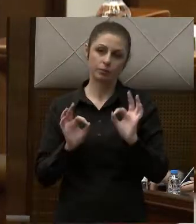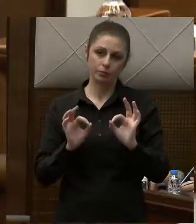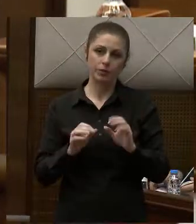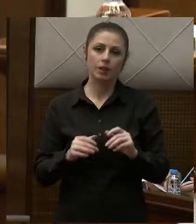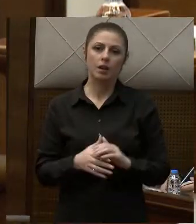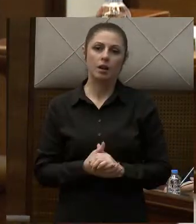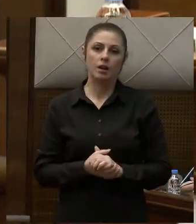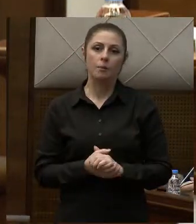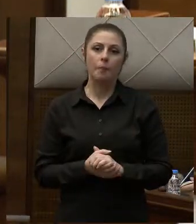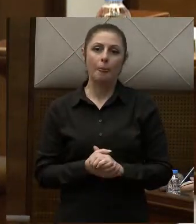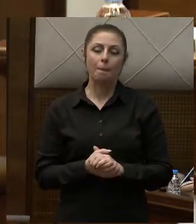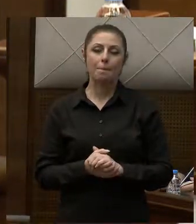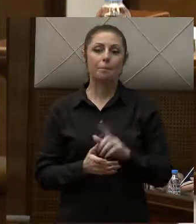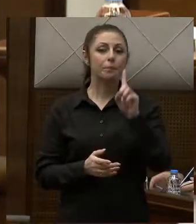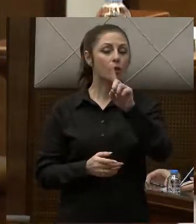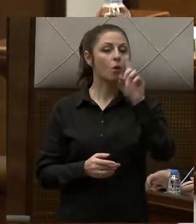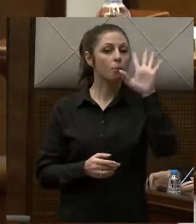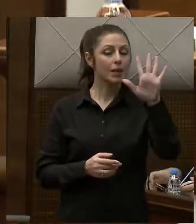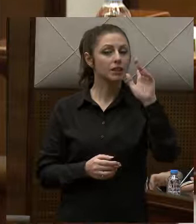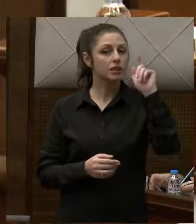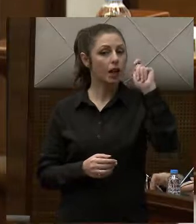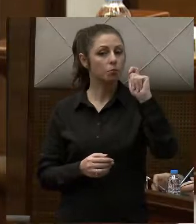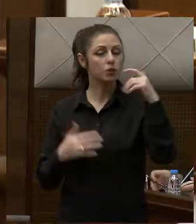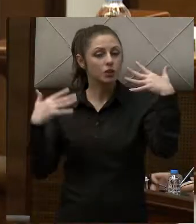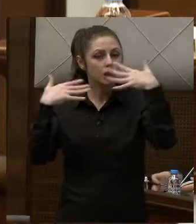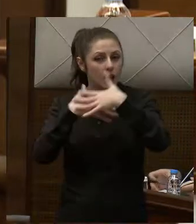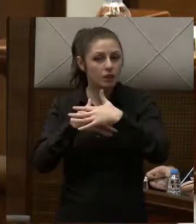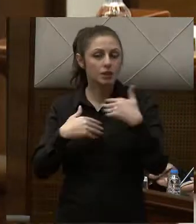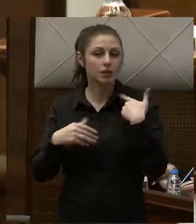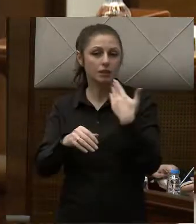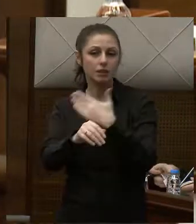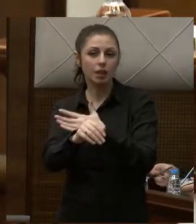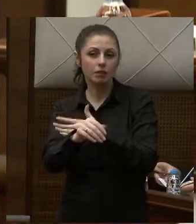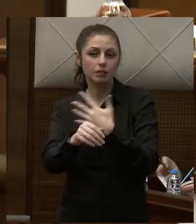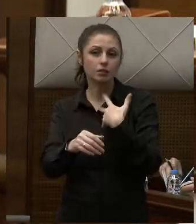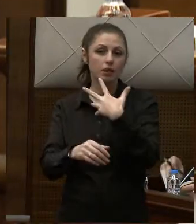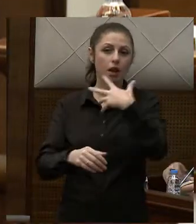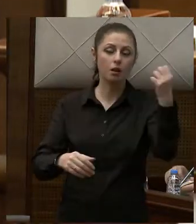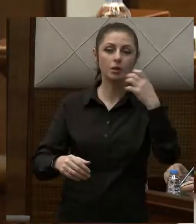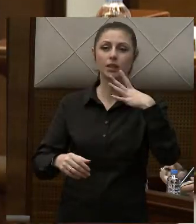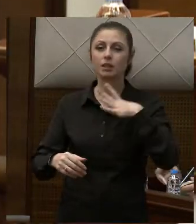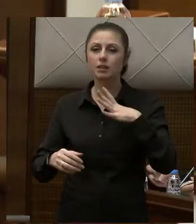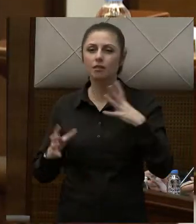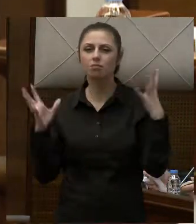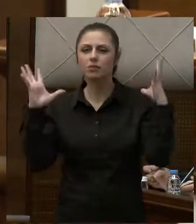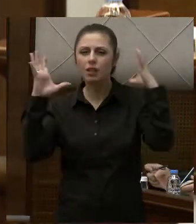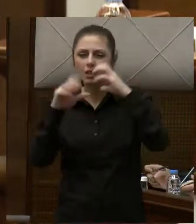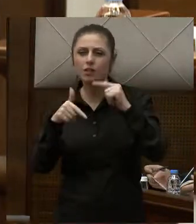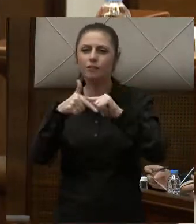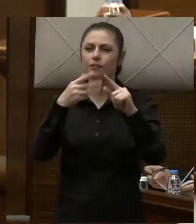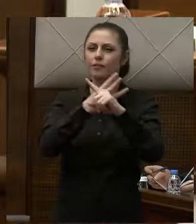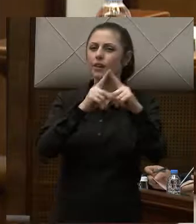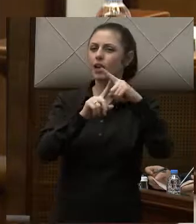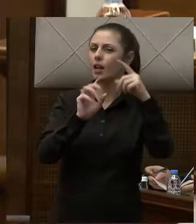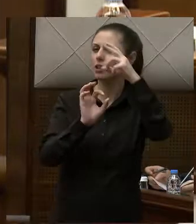tutmalıdır. 15 Temmuz gecesi ülkemizi ele geçirmeye kalkan karanlık şer odakları FETÖ ve